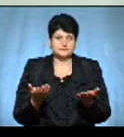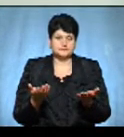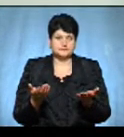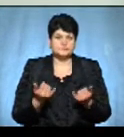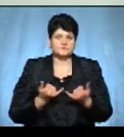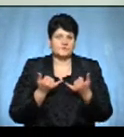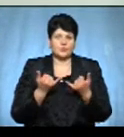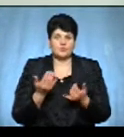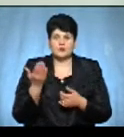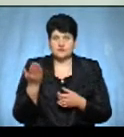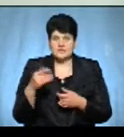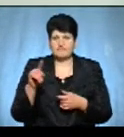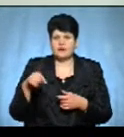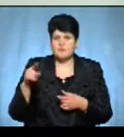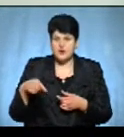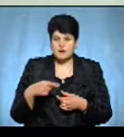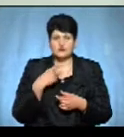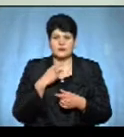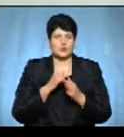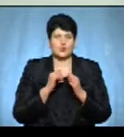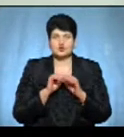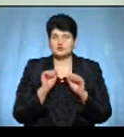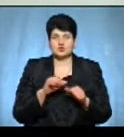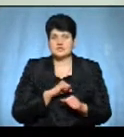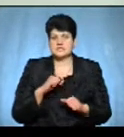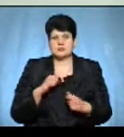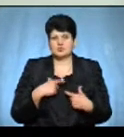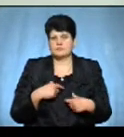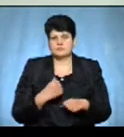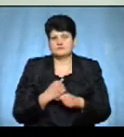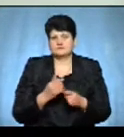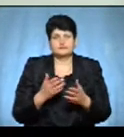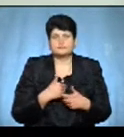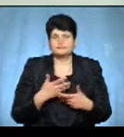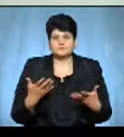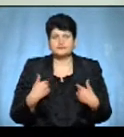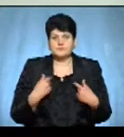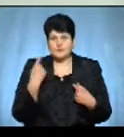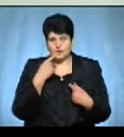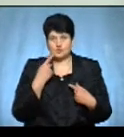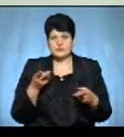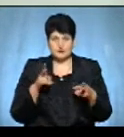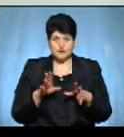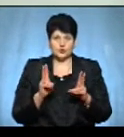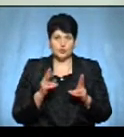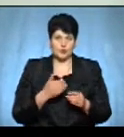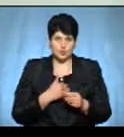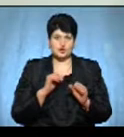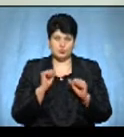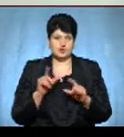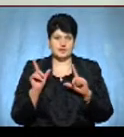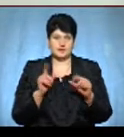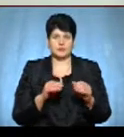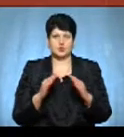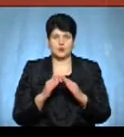ні повноважень вас щось вимагати чи казати, кожен може діяти сам по собі. Каже, особисто я залишаюся, але хто хоче, може